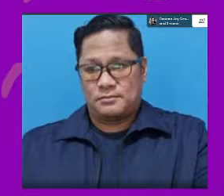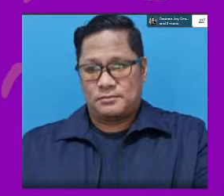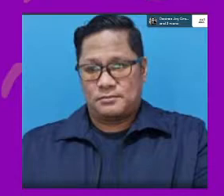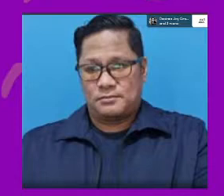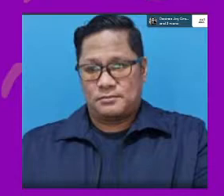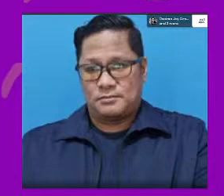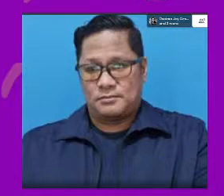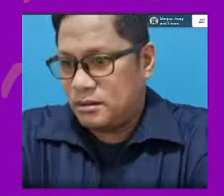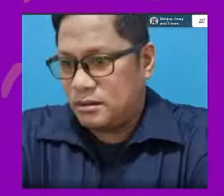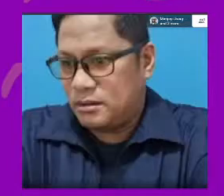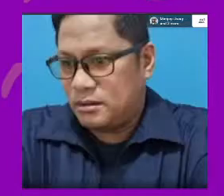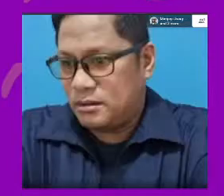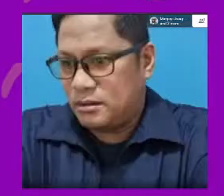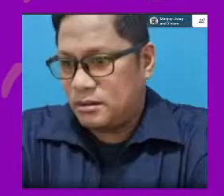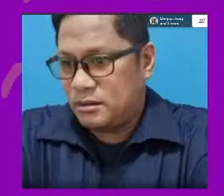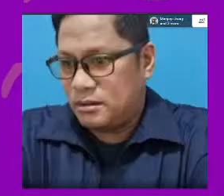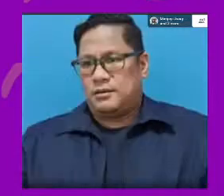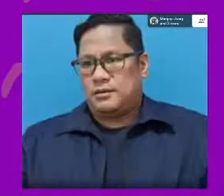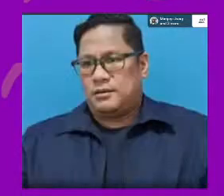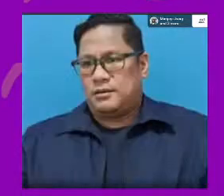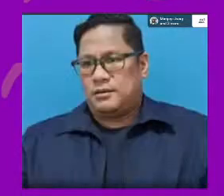chr.gov.ph.